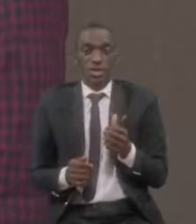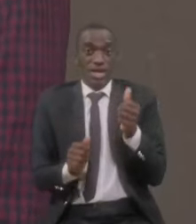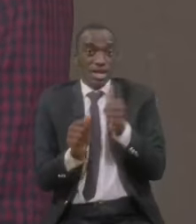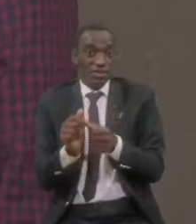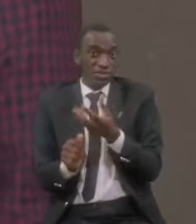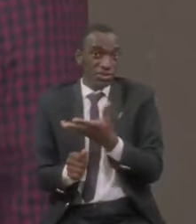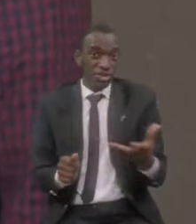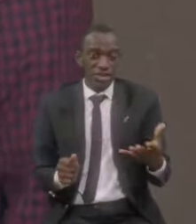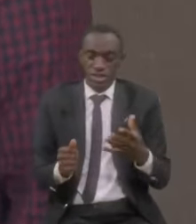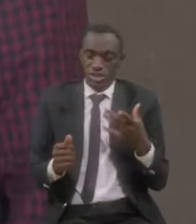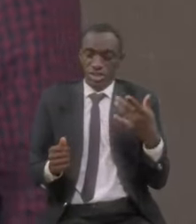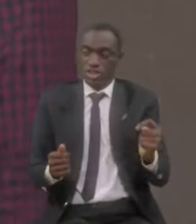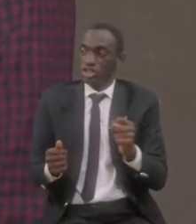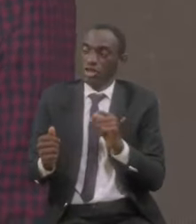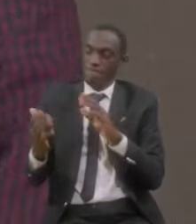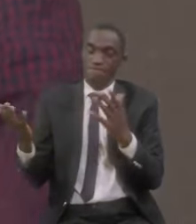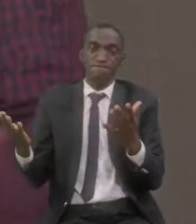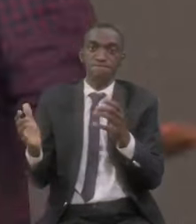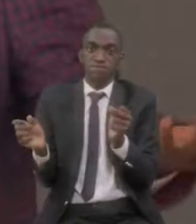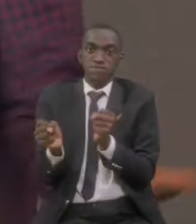Dans le frigo, tout est vide.